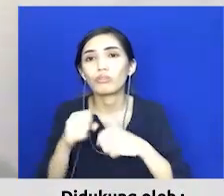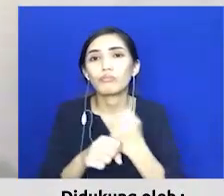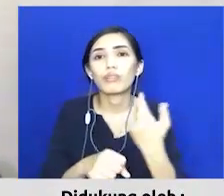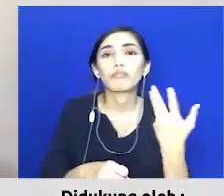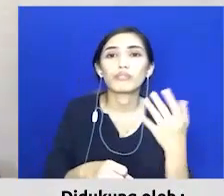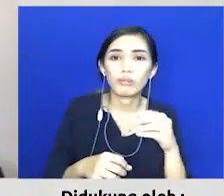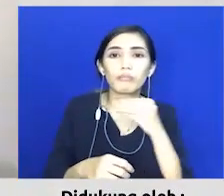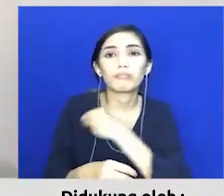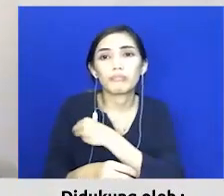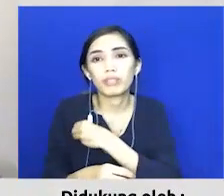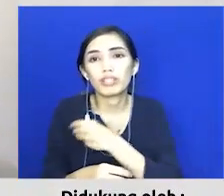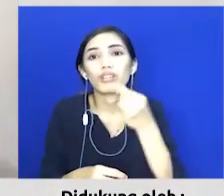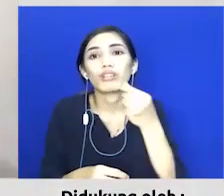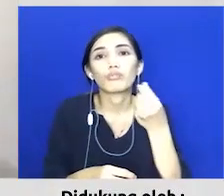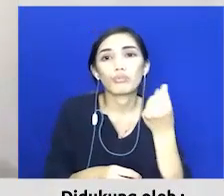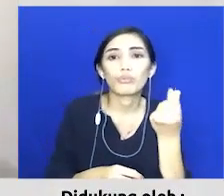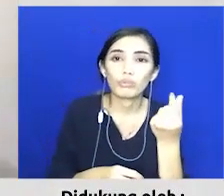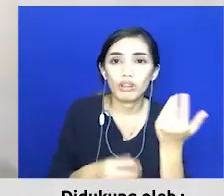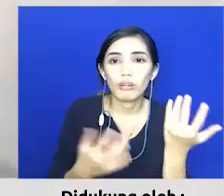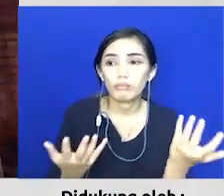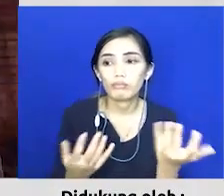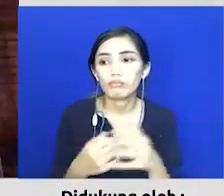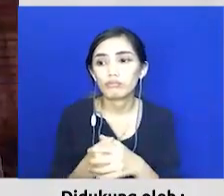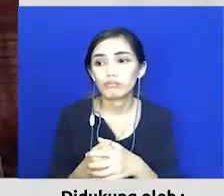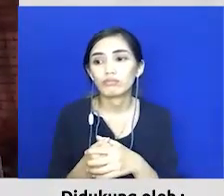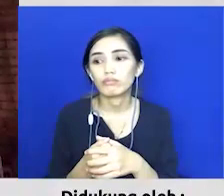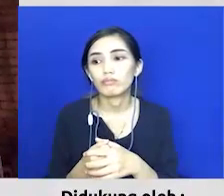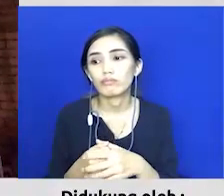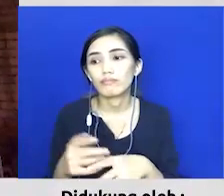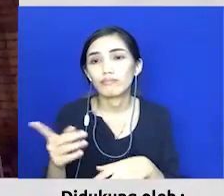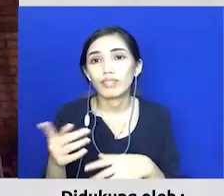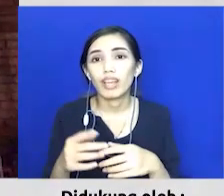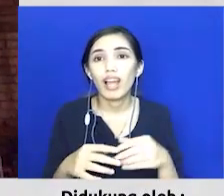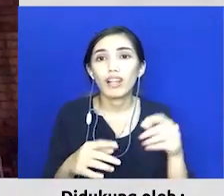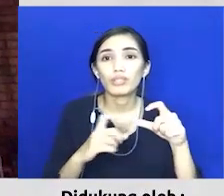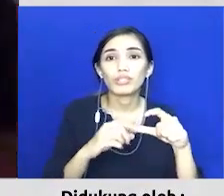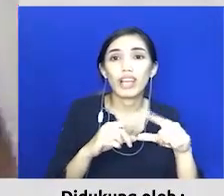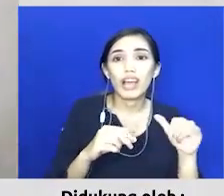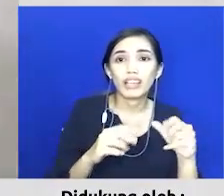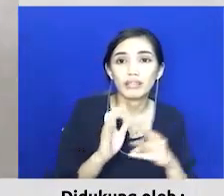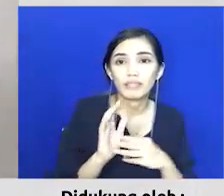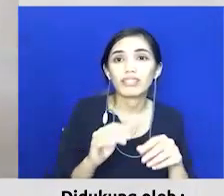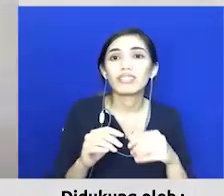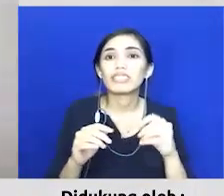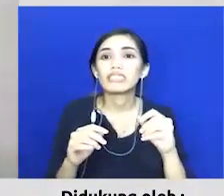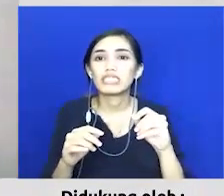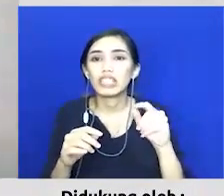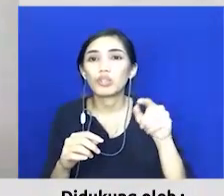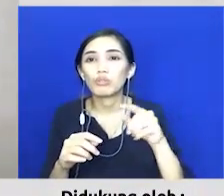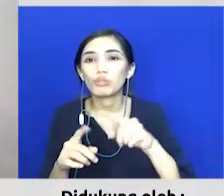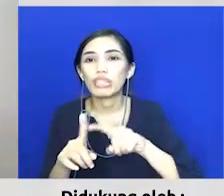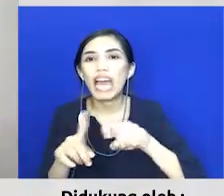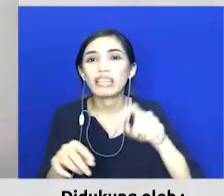sejak awal film sejak Indonesia awal. Itu hanya dikuasai oleh Cukong-Cukong untuk dia mencari uang. Gitu. Apakah betul Pak? Gitu maksudnya itu